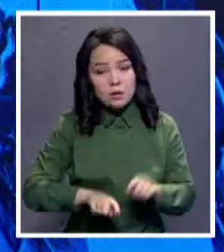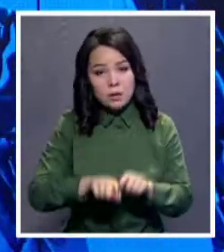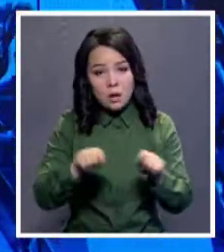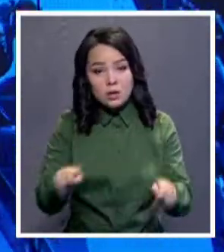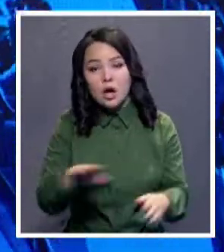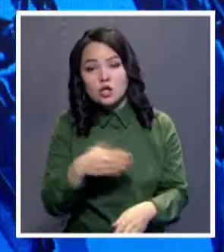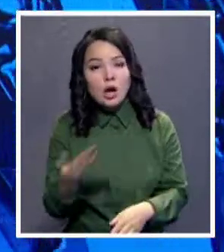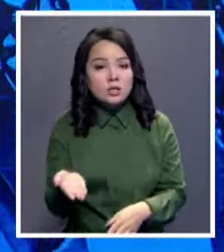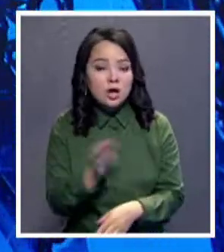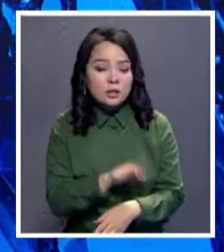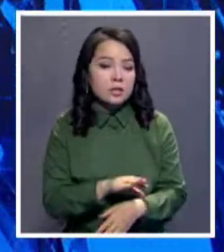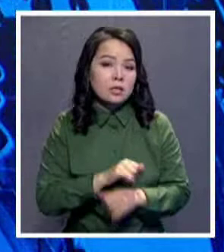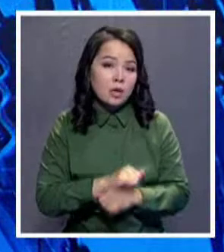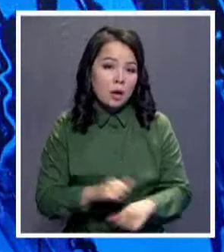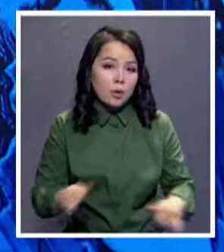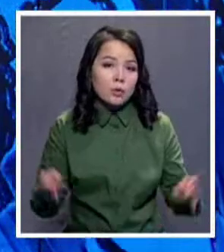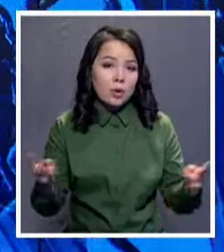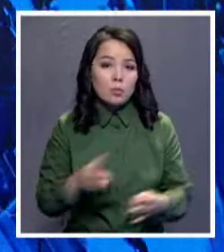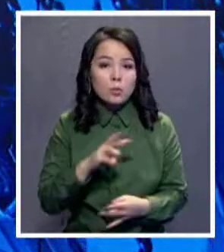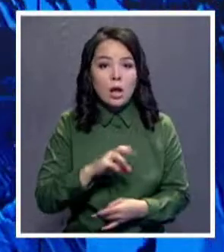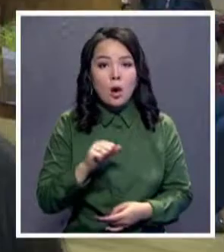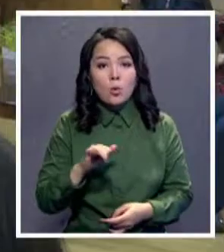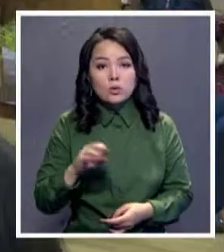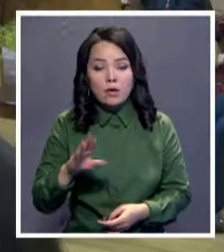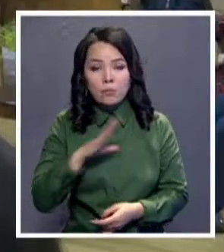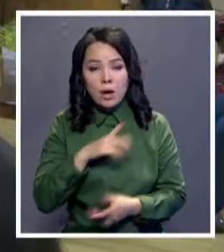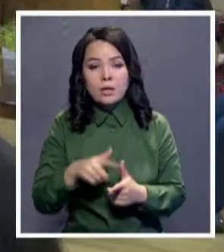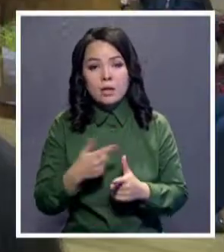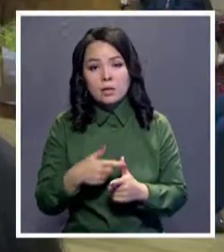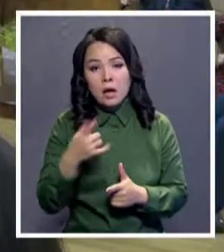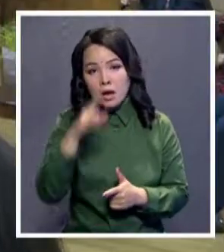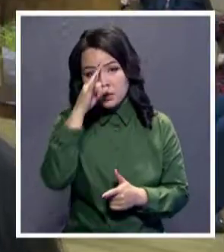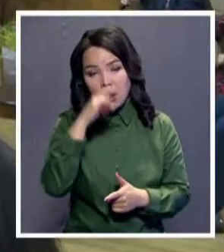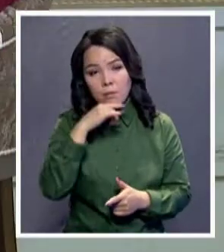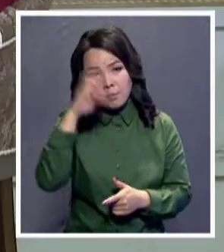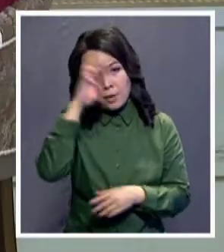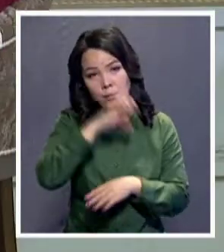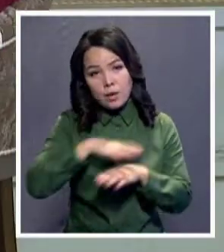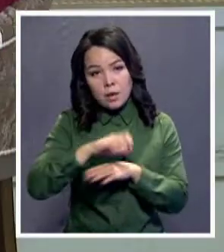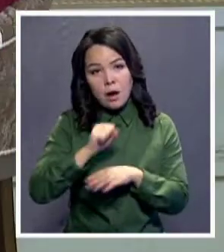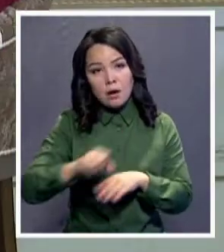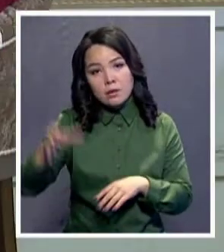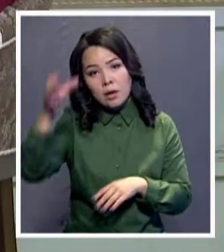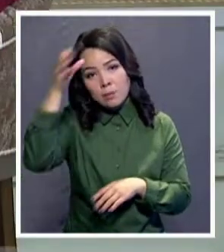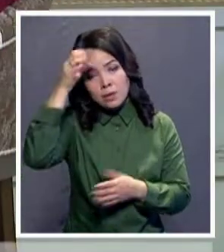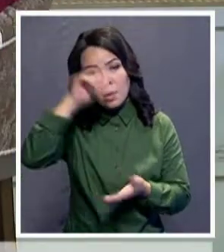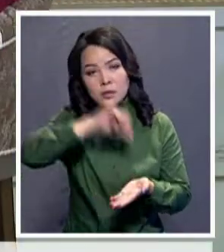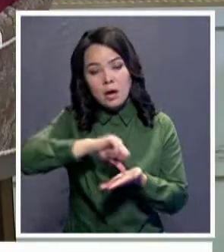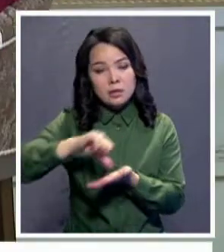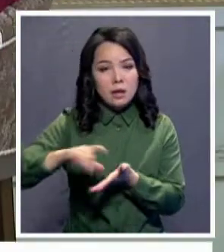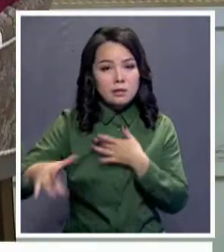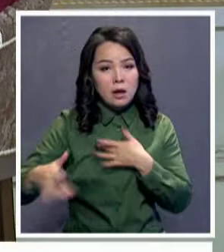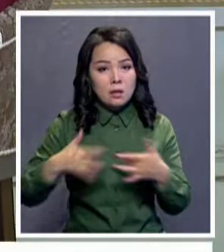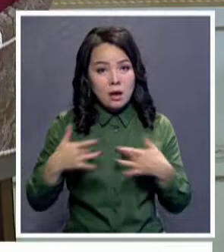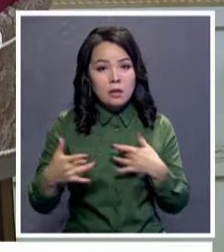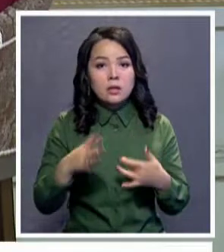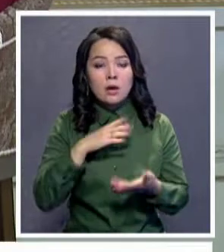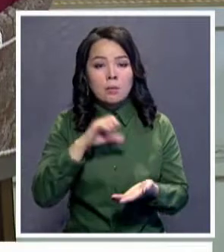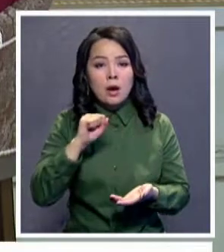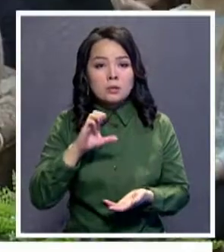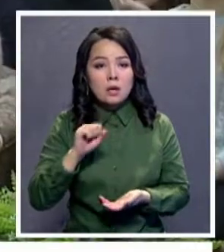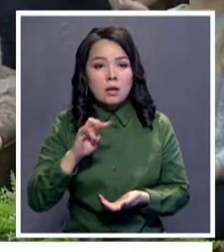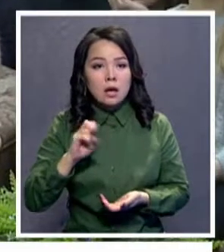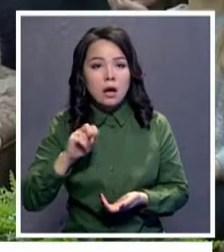өздерін жан-жақты дамытуға жет. Мұхтар Әуезов атындағы Қазақ мемлекеттік академиялық драма театрында тәлімгерлермен кездескен Асанәлі